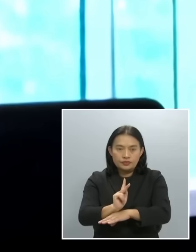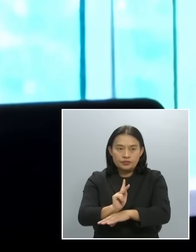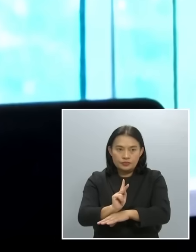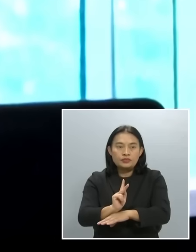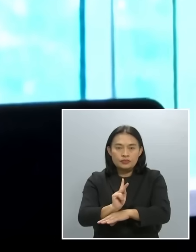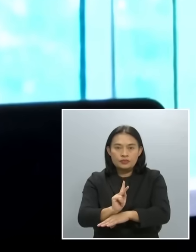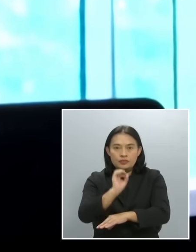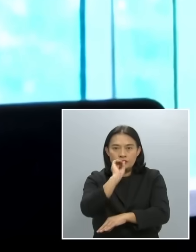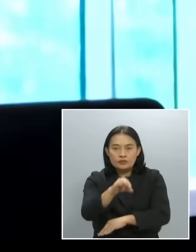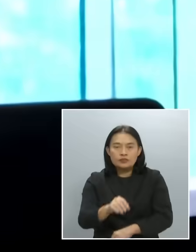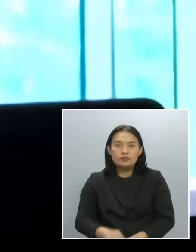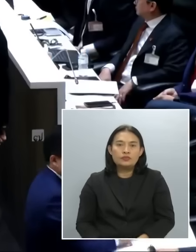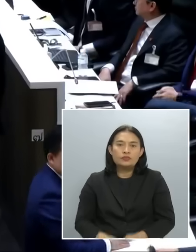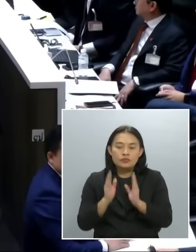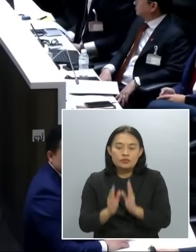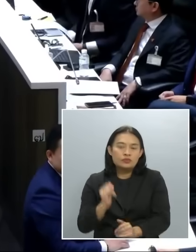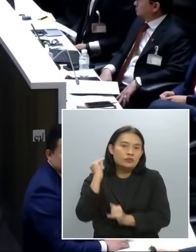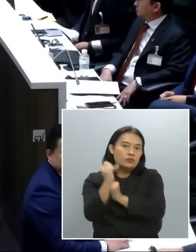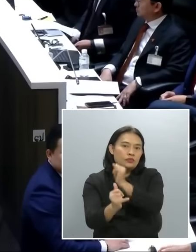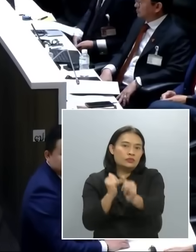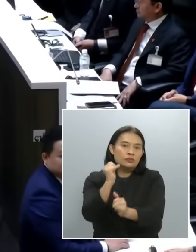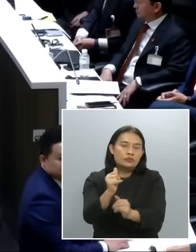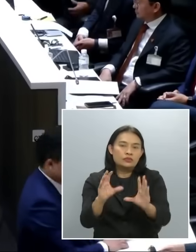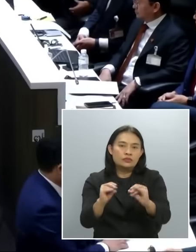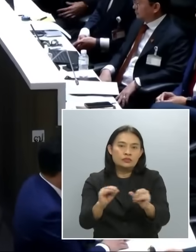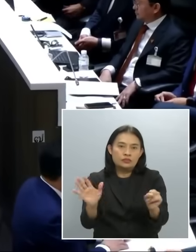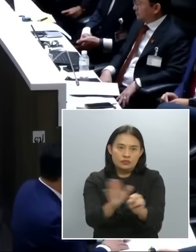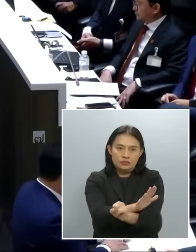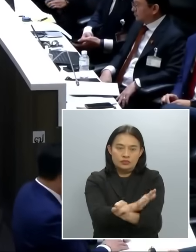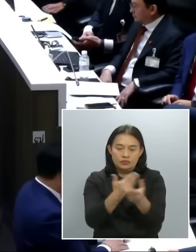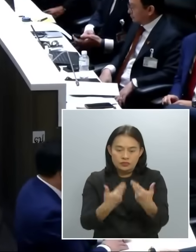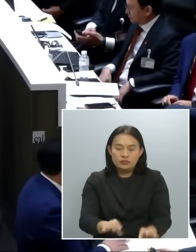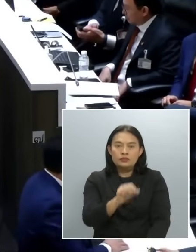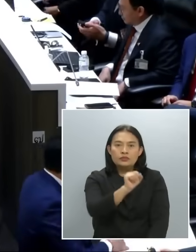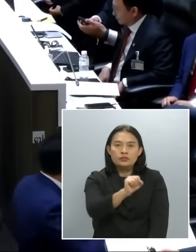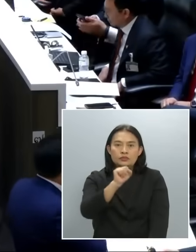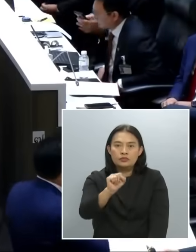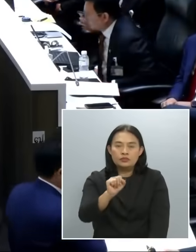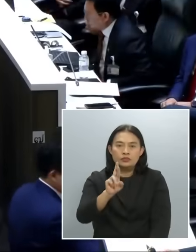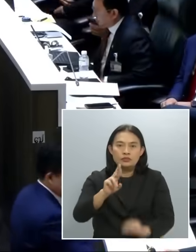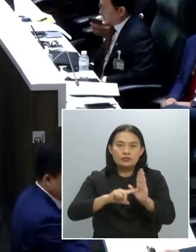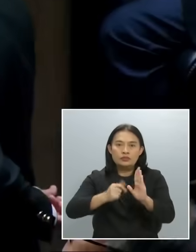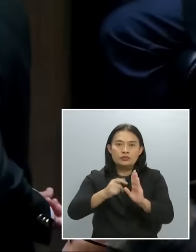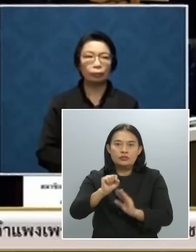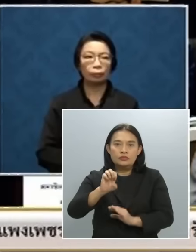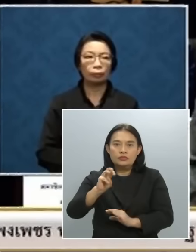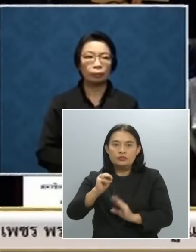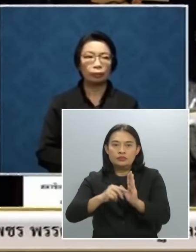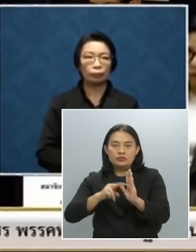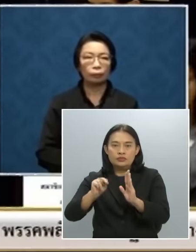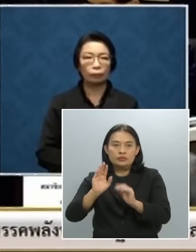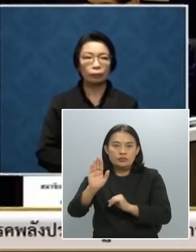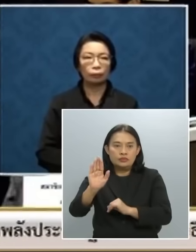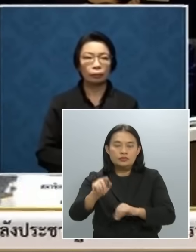มีสมาชิกมาประชุมครบองค์ประชุมแล้วเราก็มีสสรังสิมันต์โรมจะก้าวไกลนะคะก็เลยเสนอญัตติด่วน